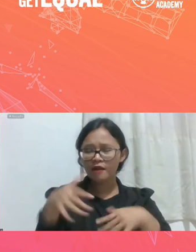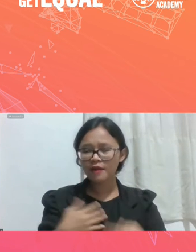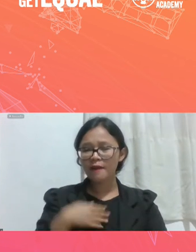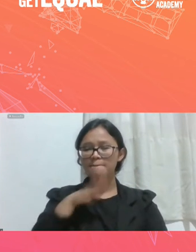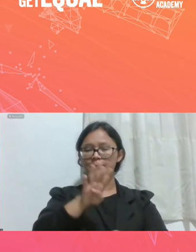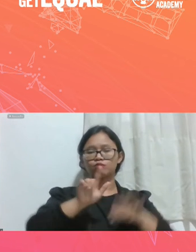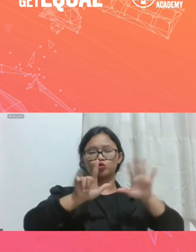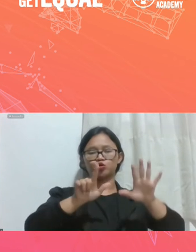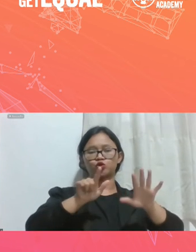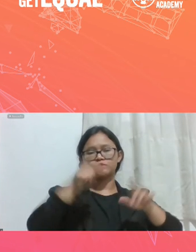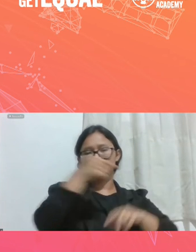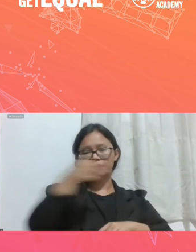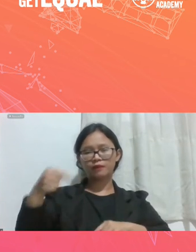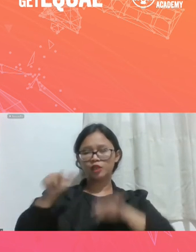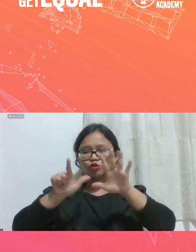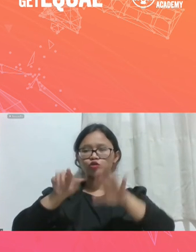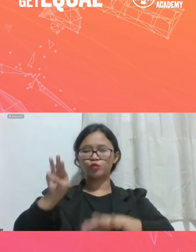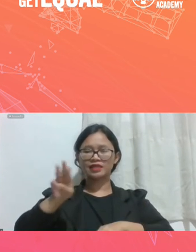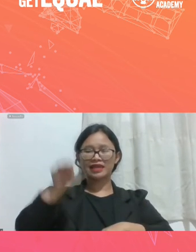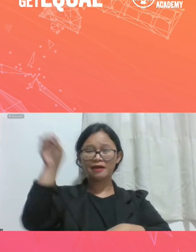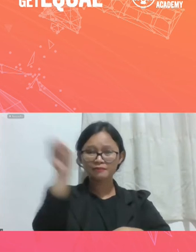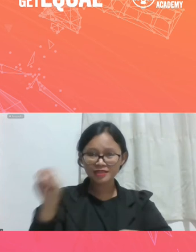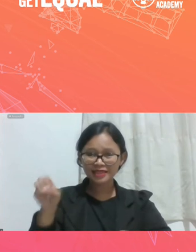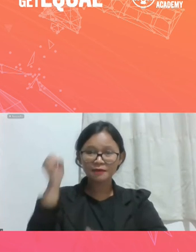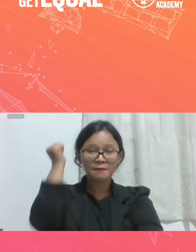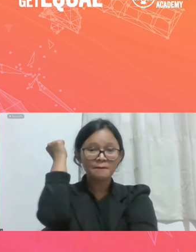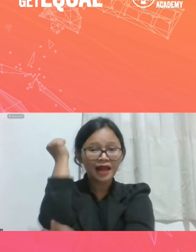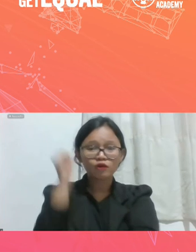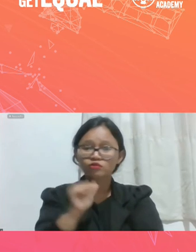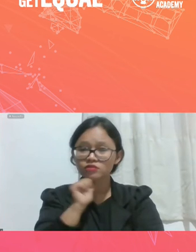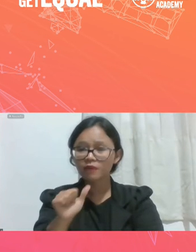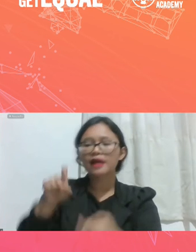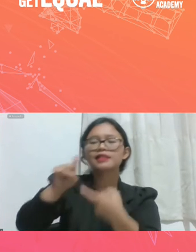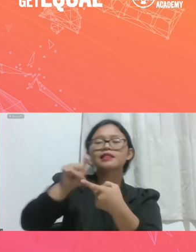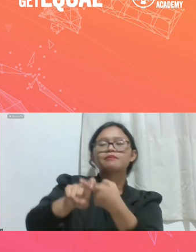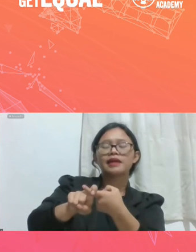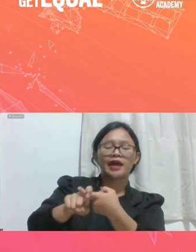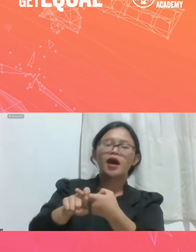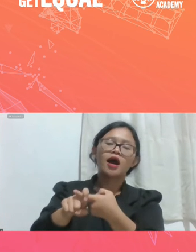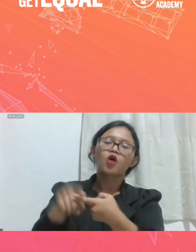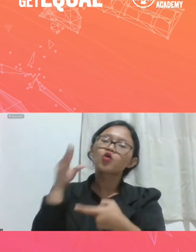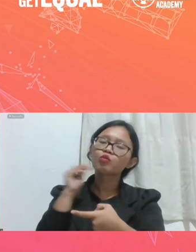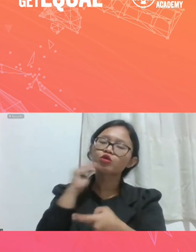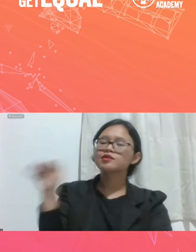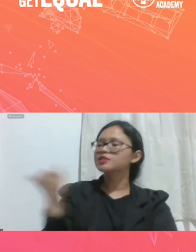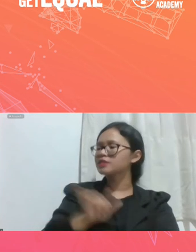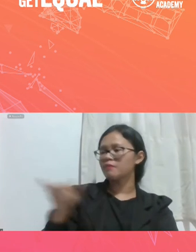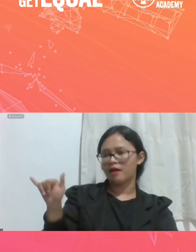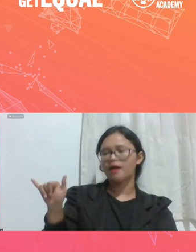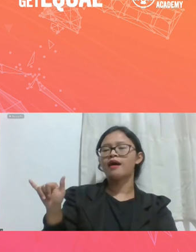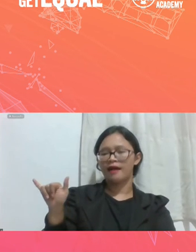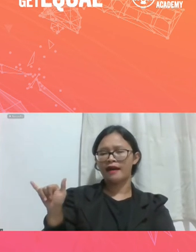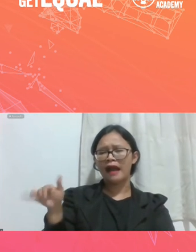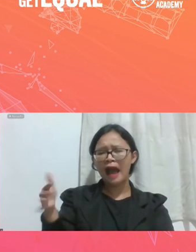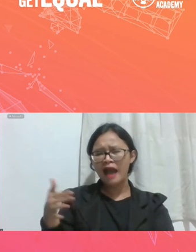47 sampai 73% itu adalah pelakunya ternyata adalah teman atau sebaya. Jadi di sini yang kita sebut